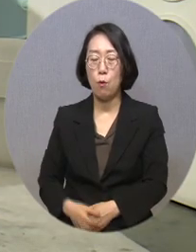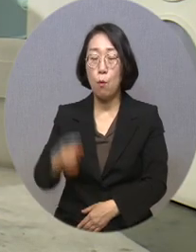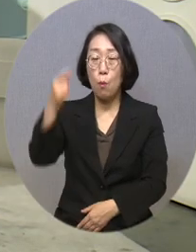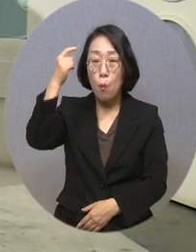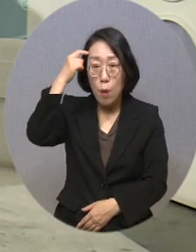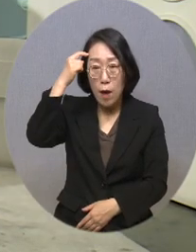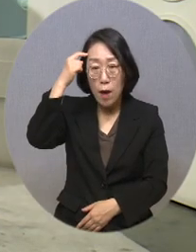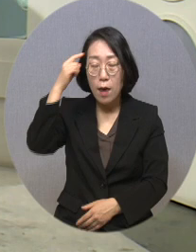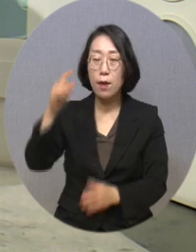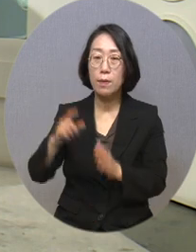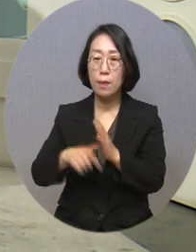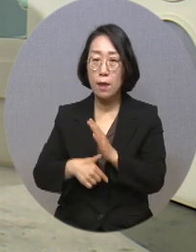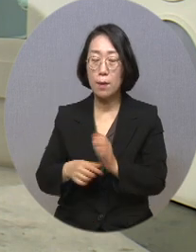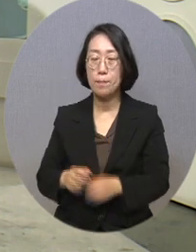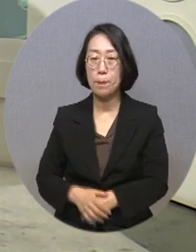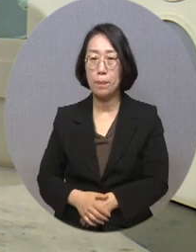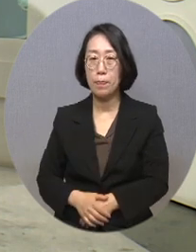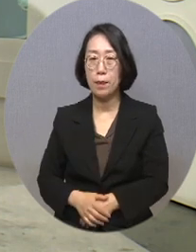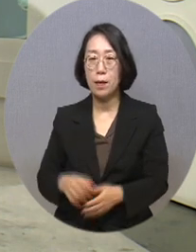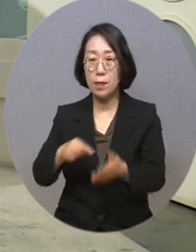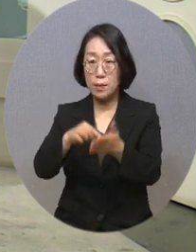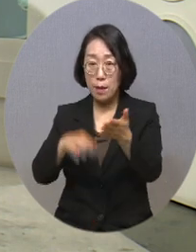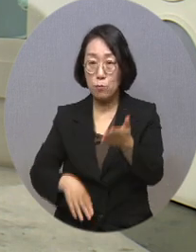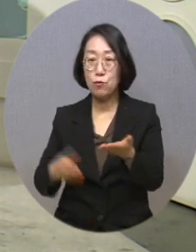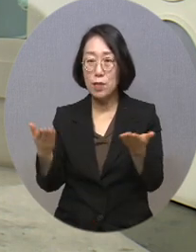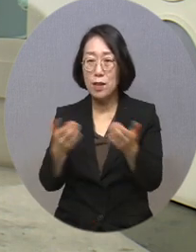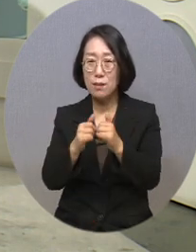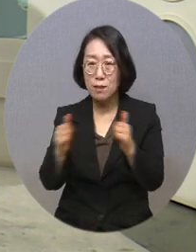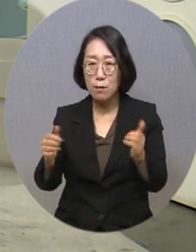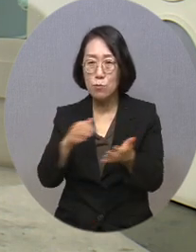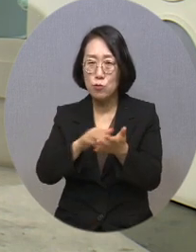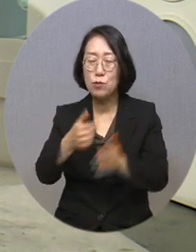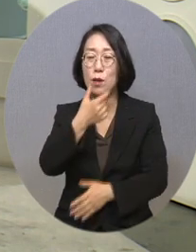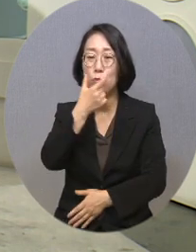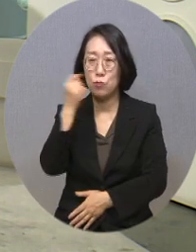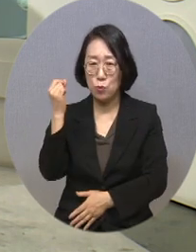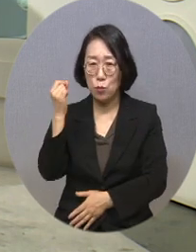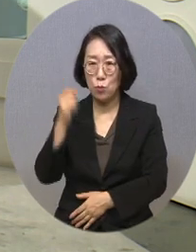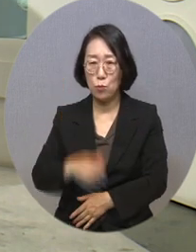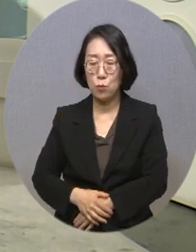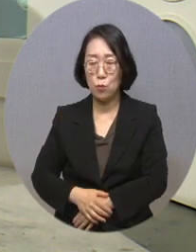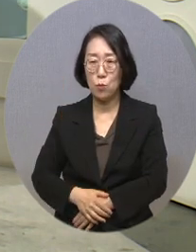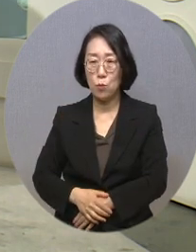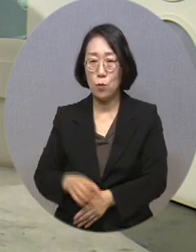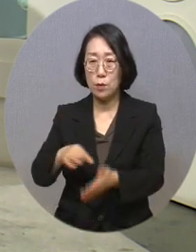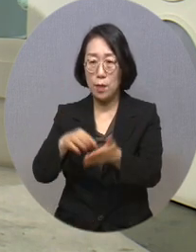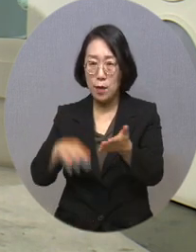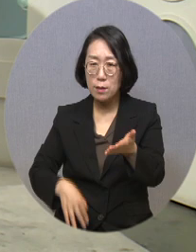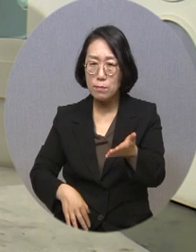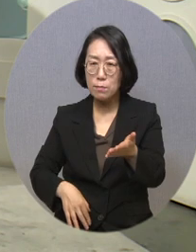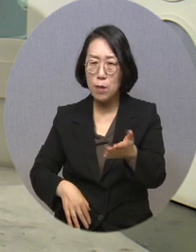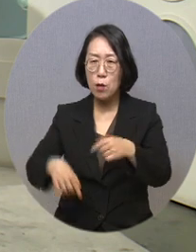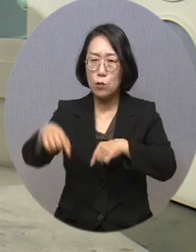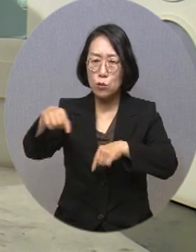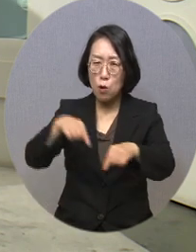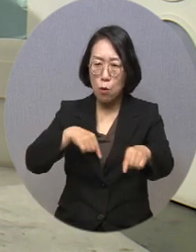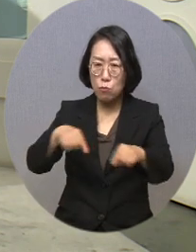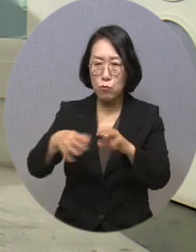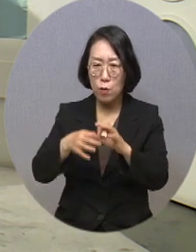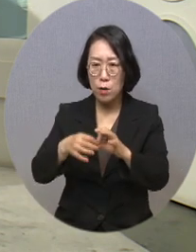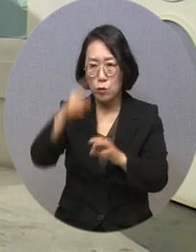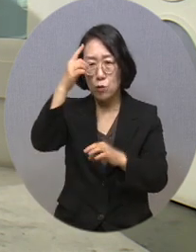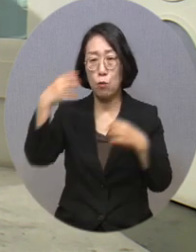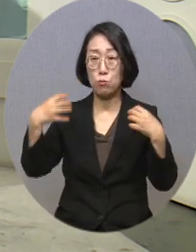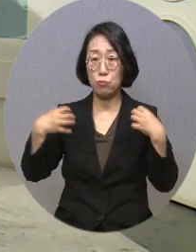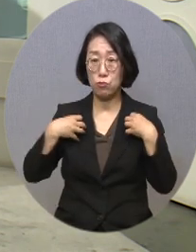그때 당시는 세무사들의 숫자가 적었고 아. 그리고 그때는 국세 행정이 국가에서